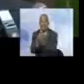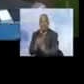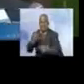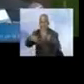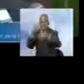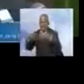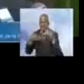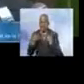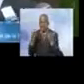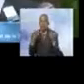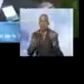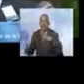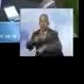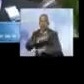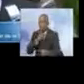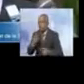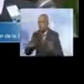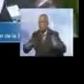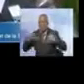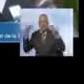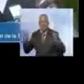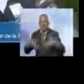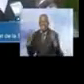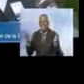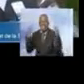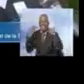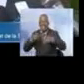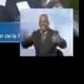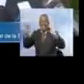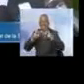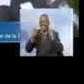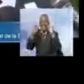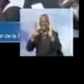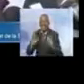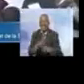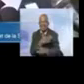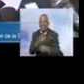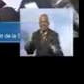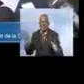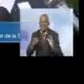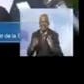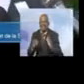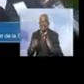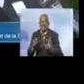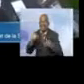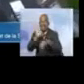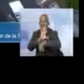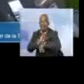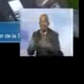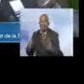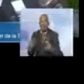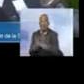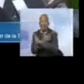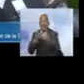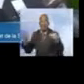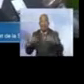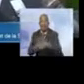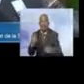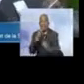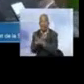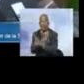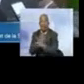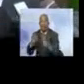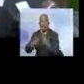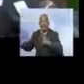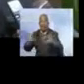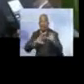je suis heureux d'annoncer aux Ivoiriens une très bonne nouvelle. La Côte d'Ivoire est autonome et prête à produire la carte